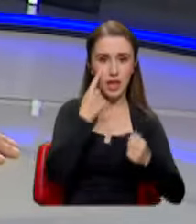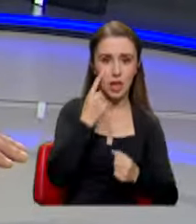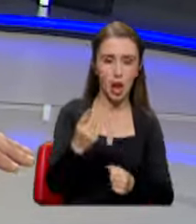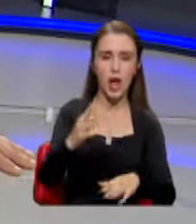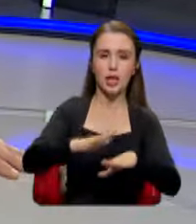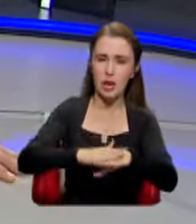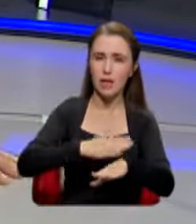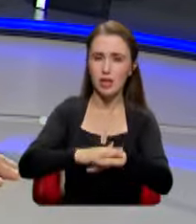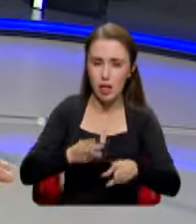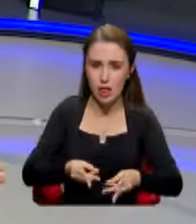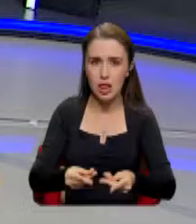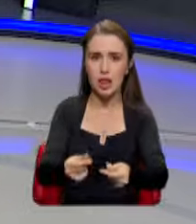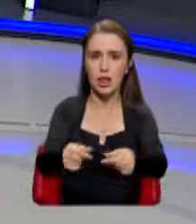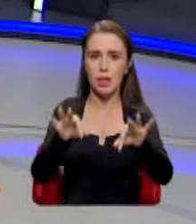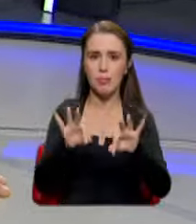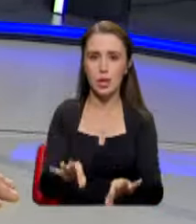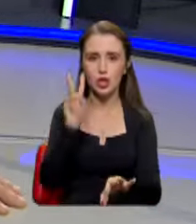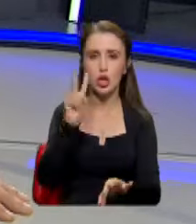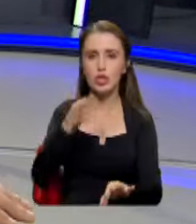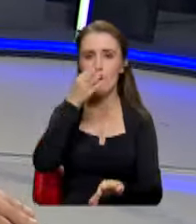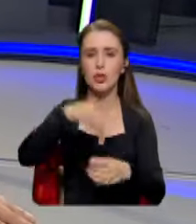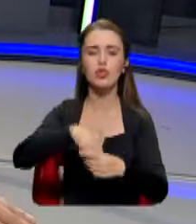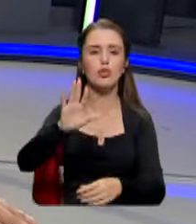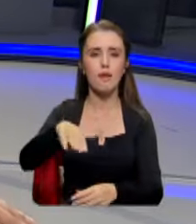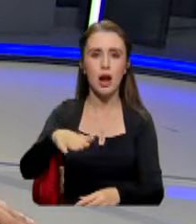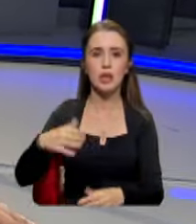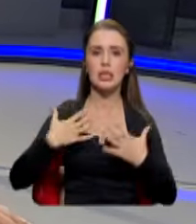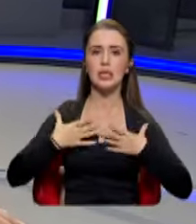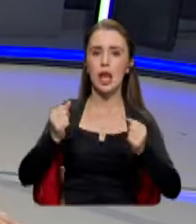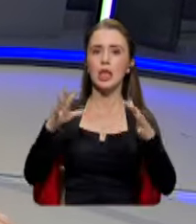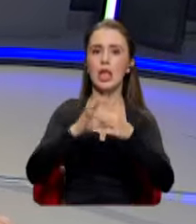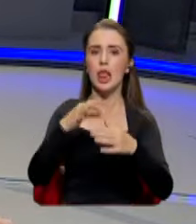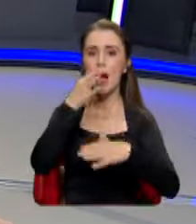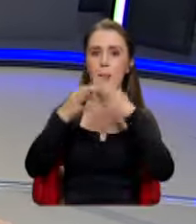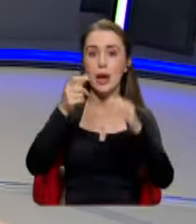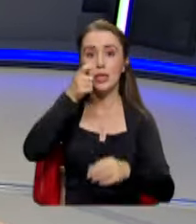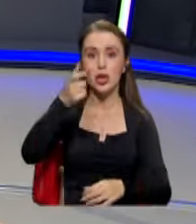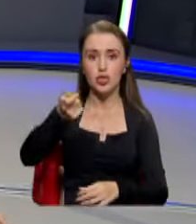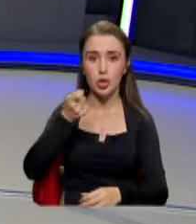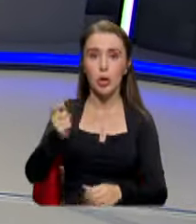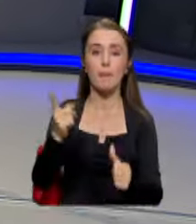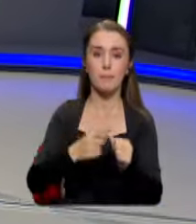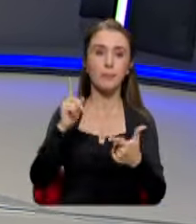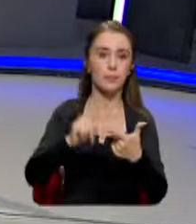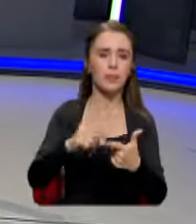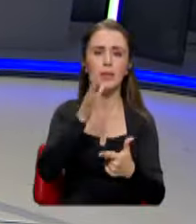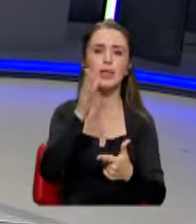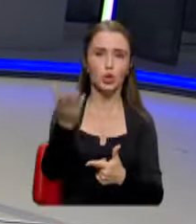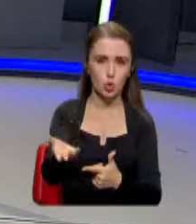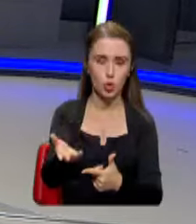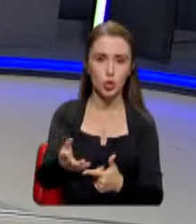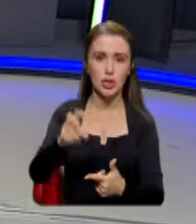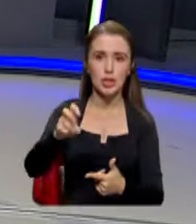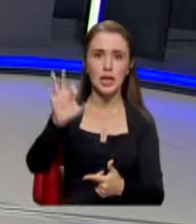adım adım bir çürüme yaşanıyor göreceksiniz bültenimiz boyunca özellikle sağlıktaki haberler çok dikkat çekici bir de biliyorsunuz